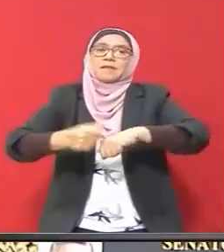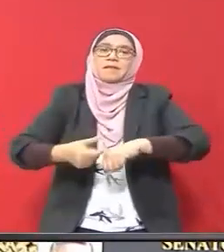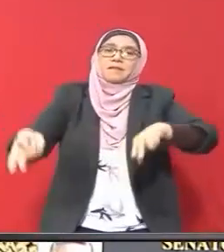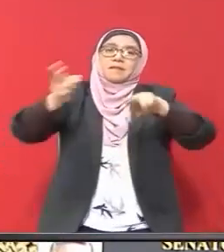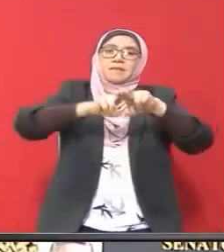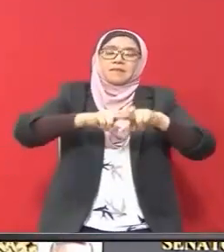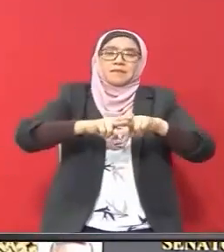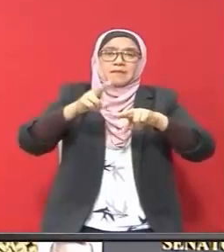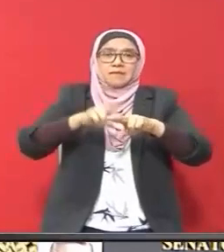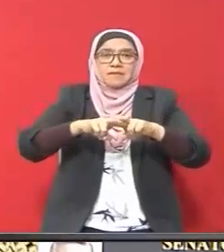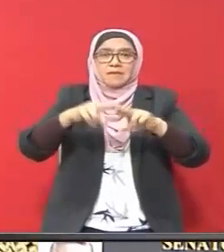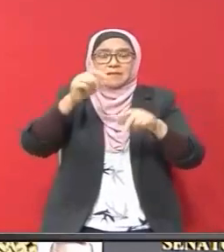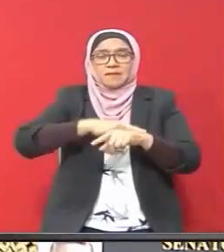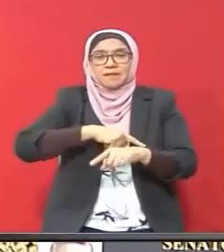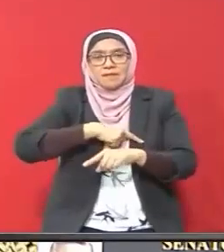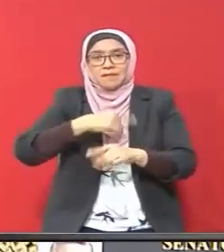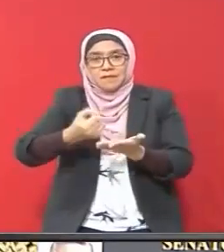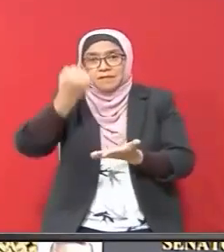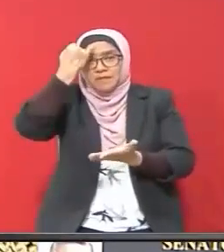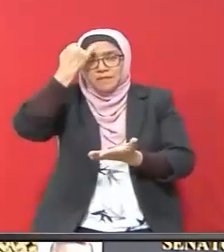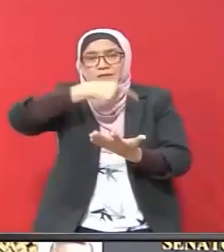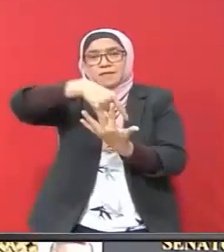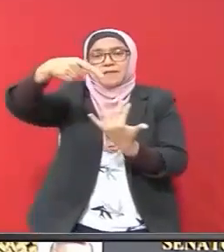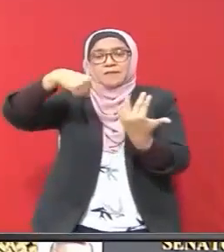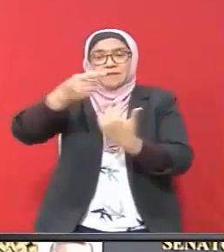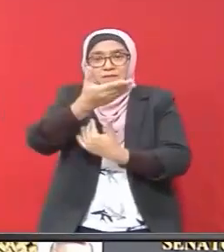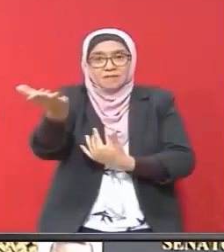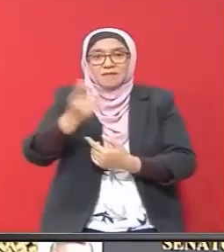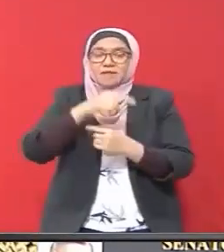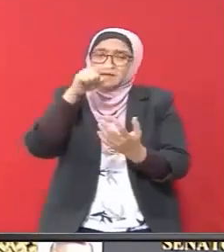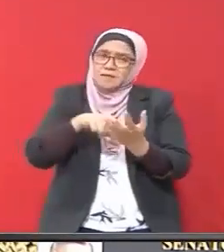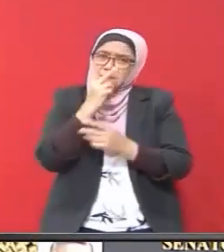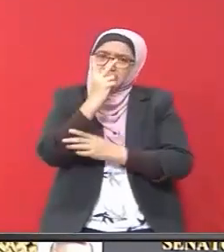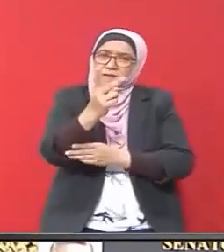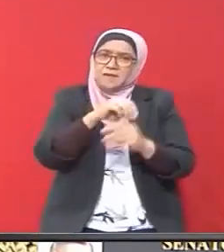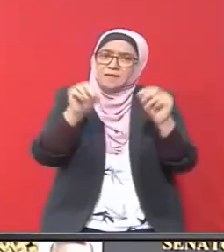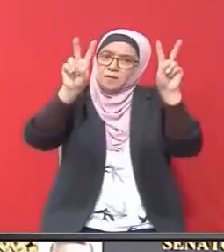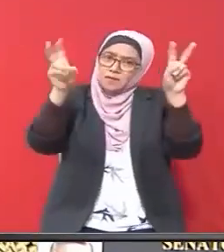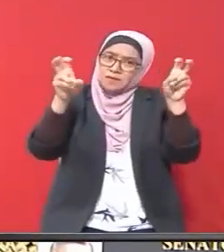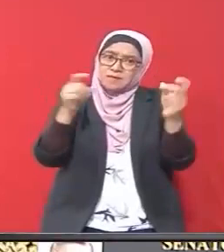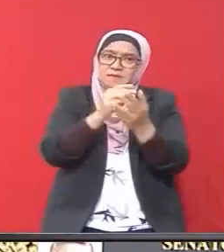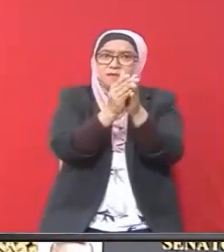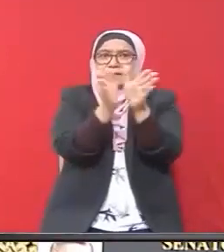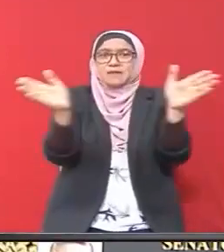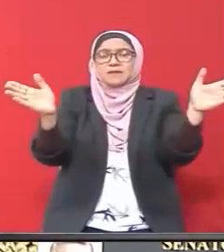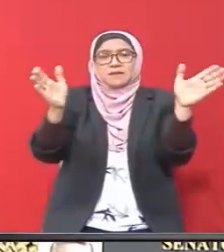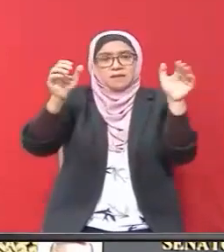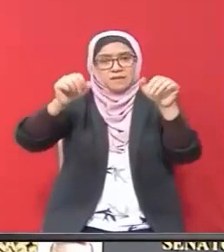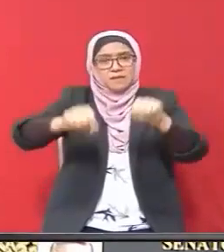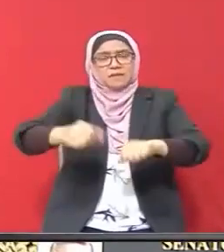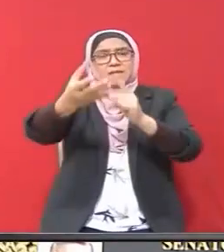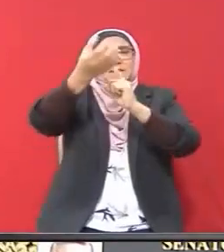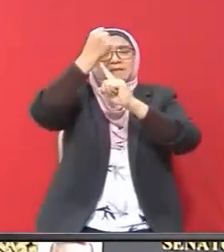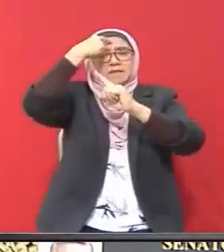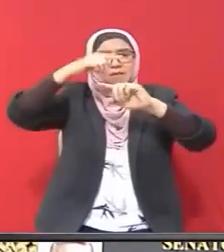mereka keperkasaan natiwi pendidikan adalah dilihat dalam konteks perluasan ke boleh capaian terutamanya oleh murid-murid di